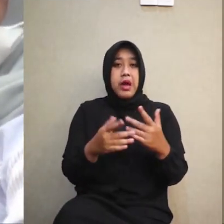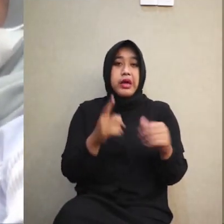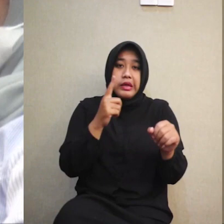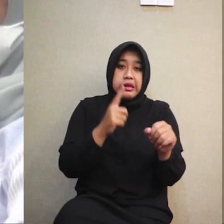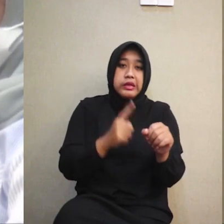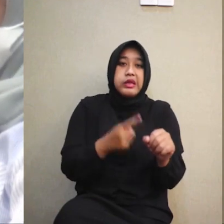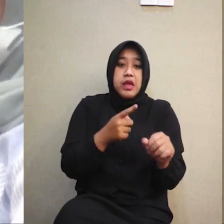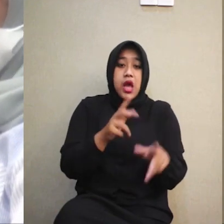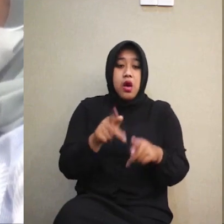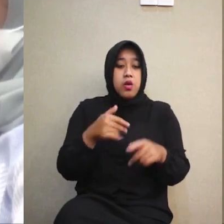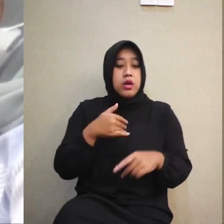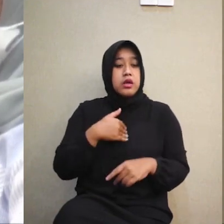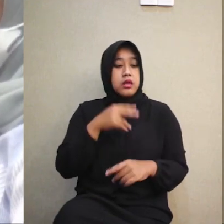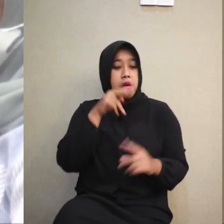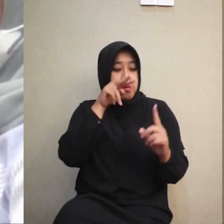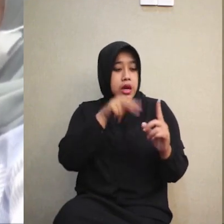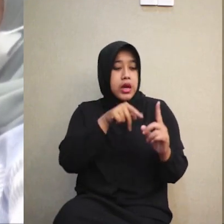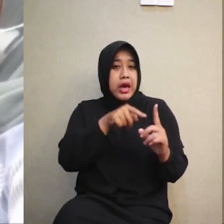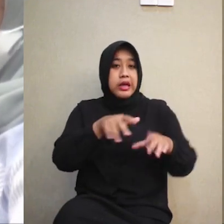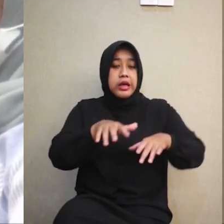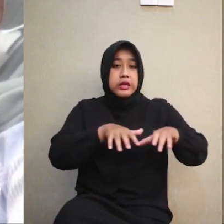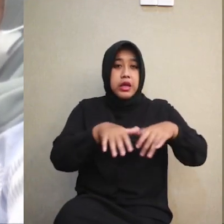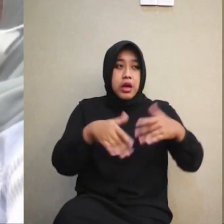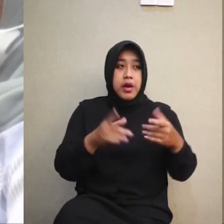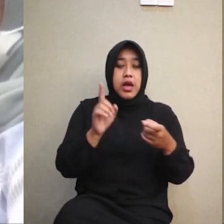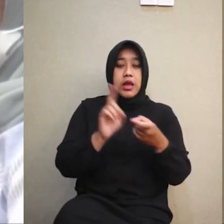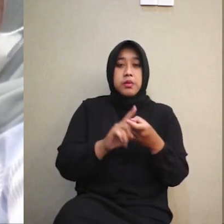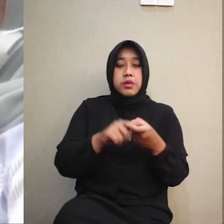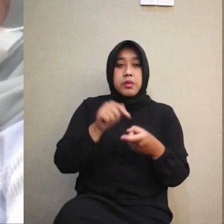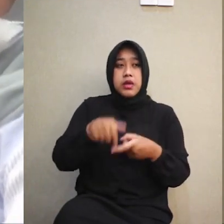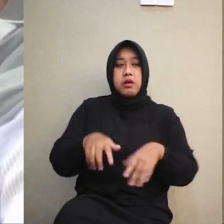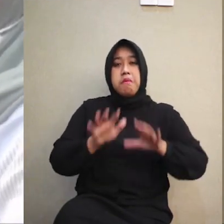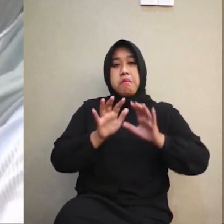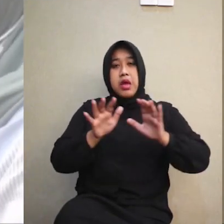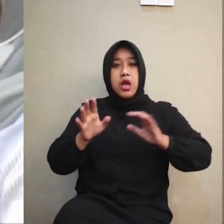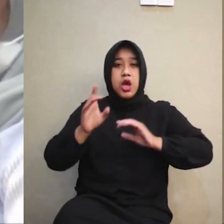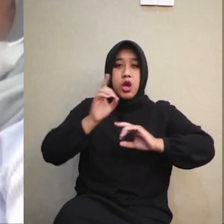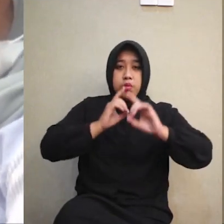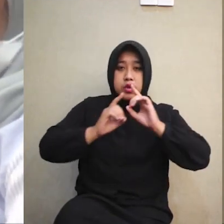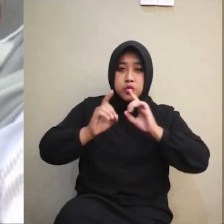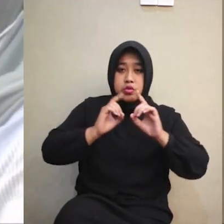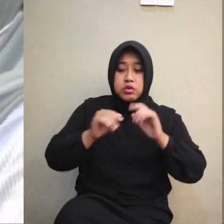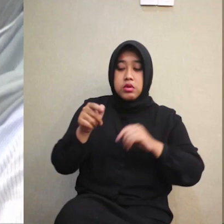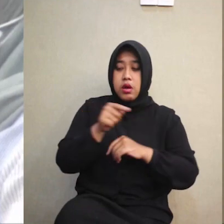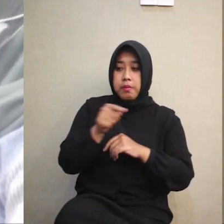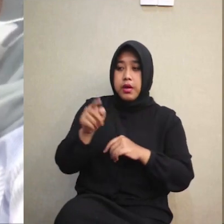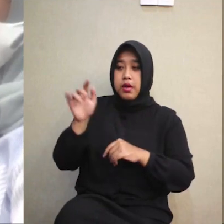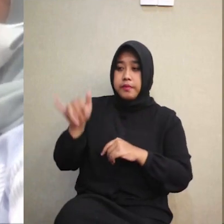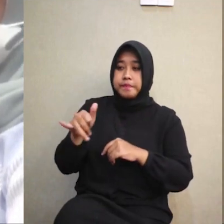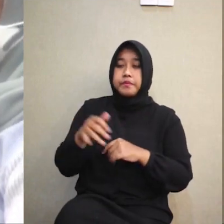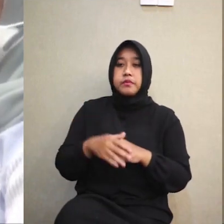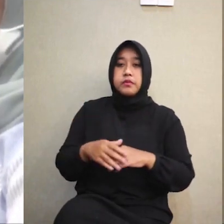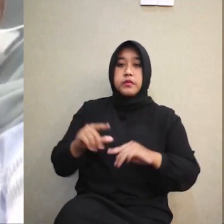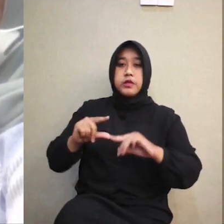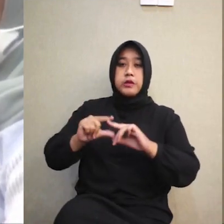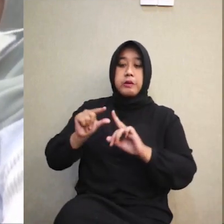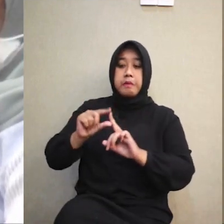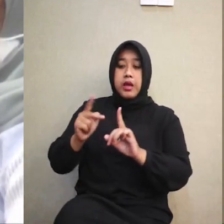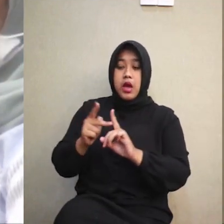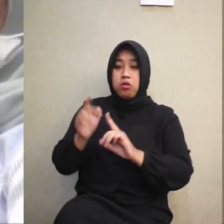kalau saya melihat strateginya adalah teman-teman itu banyak berdiskusi dengan mereka gitu ya